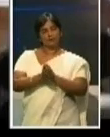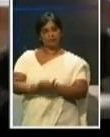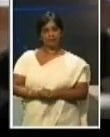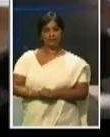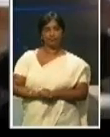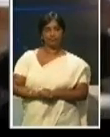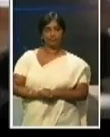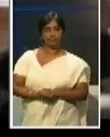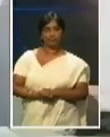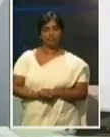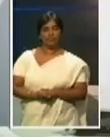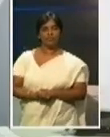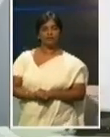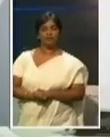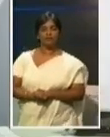කියලා.